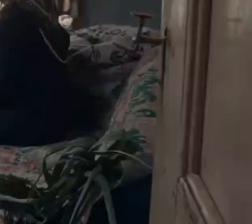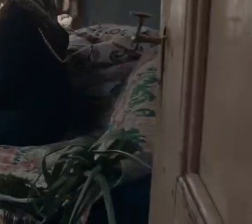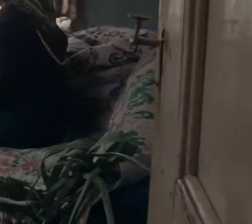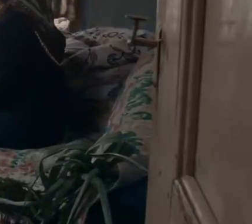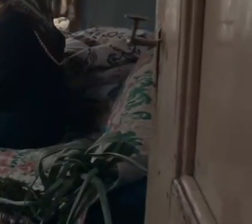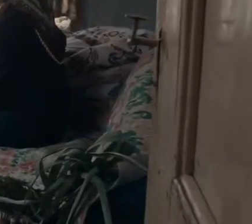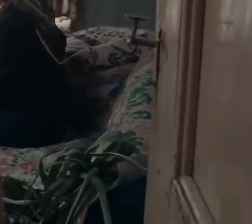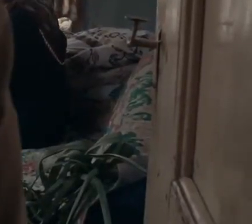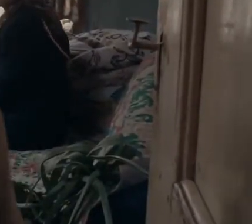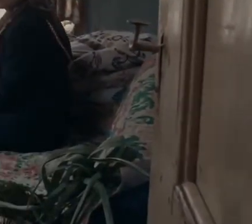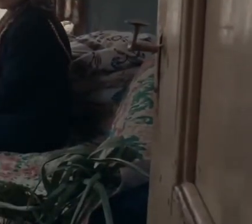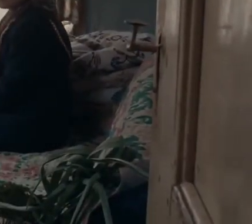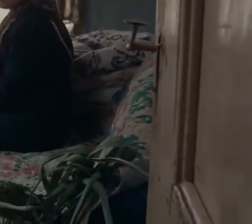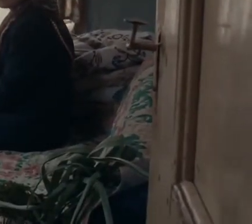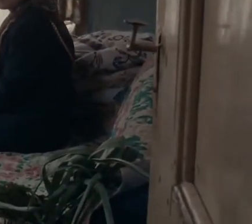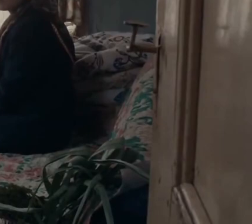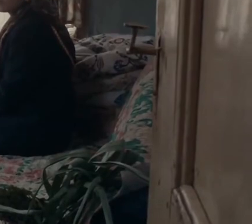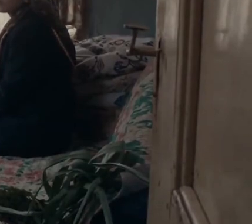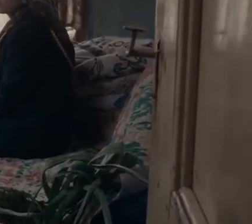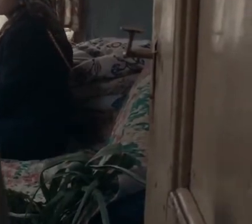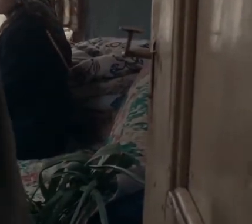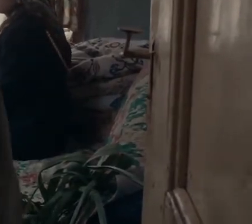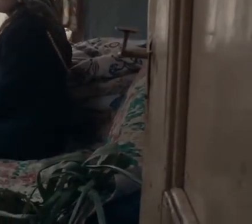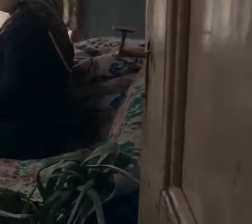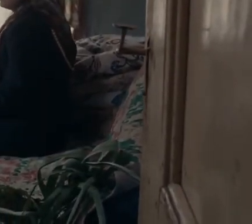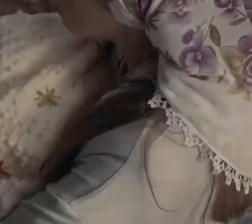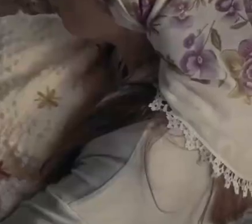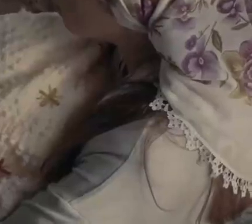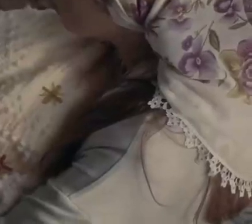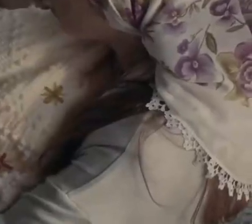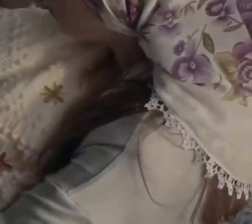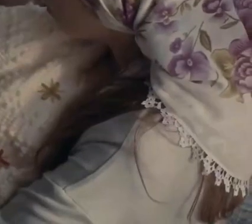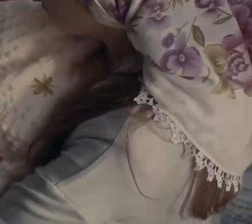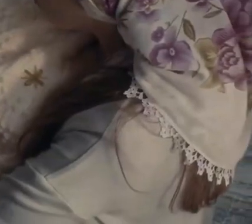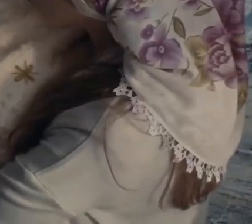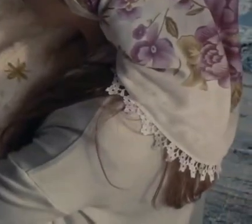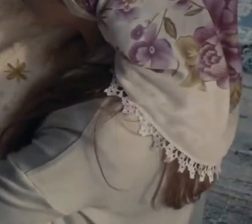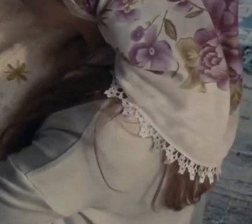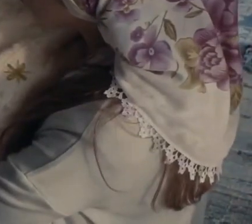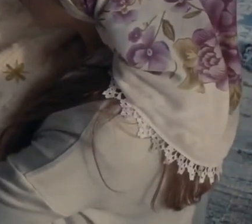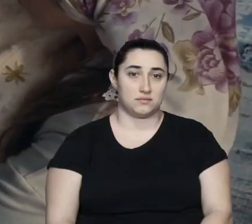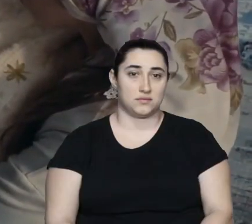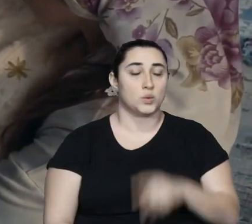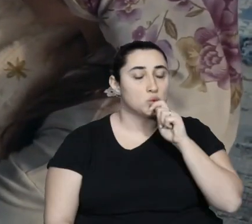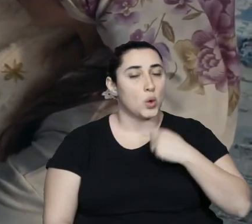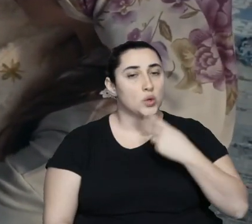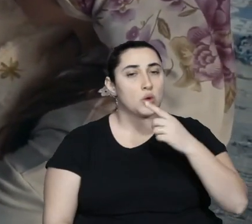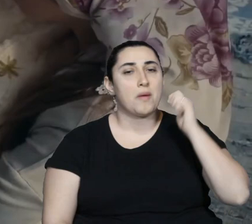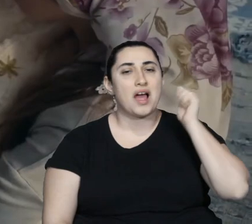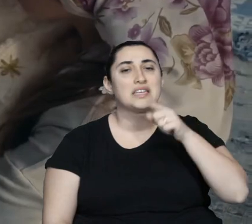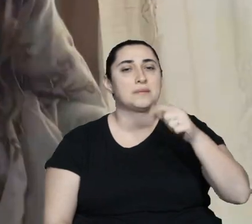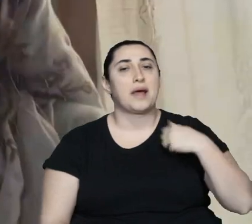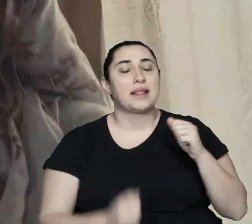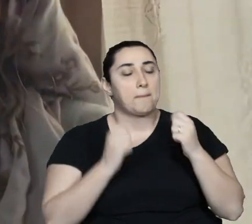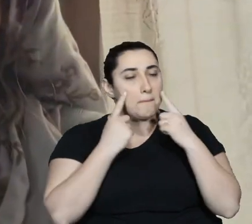salladı. Kenanlar panikle bakışıp eve doğru koşturdular. Onlar gelince Asiye daha da sıkı sarıldı bebeğine. Söz veriyorum, onun her zaman